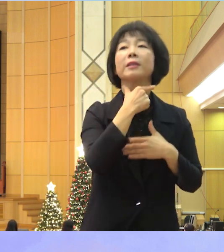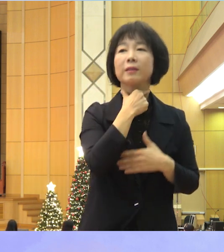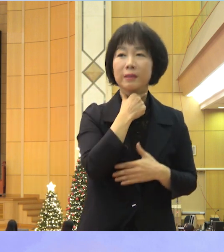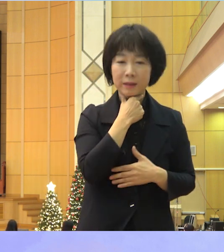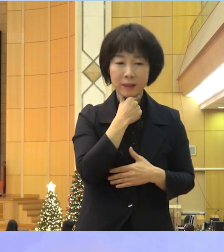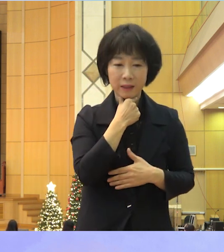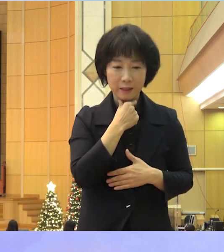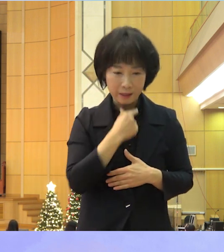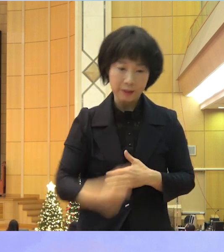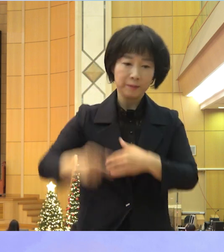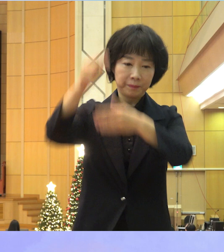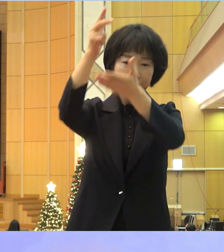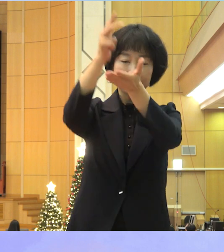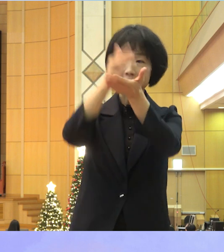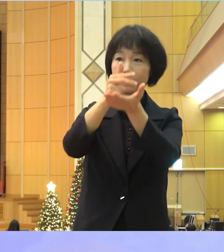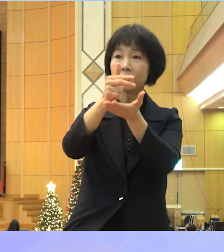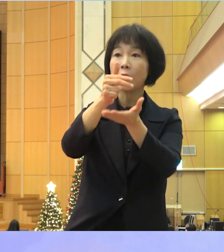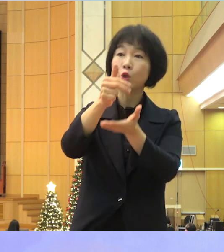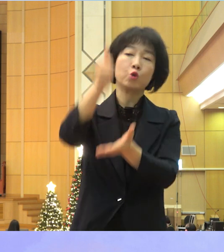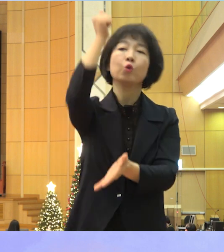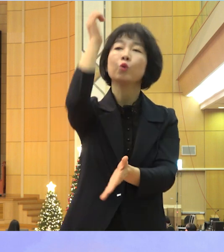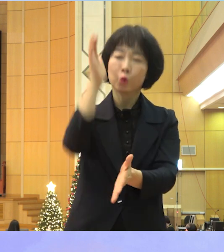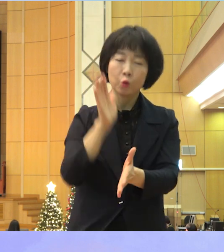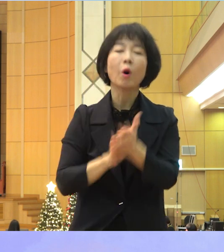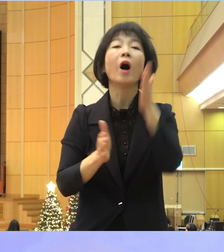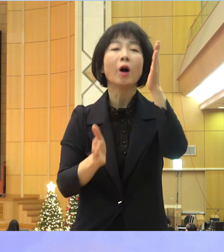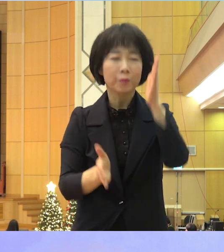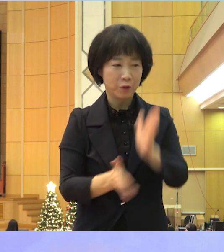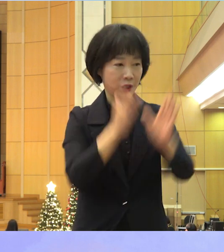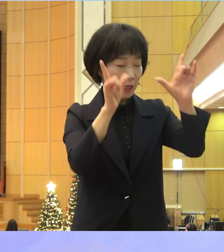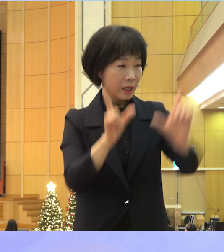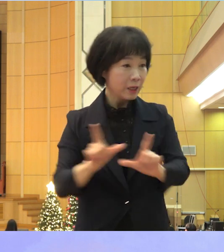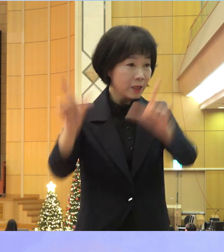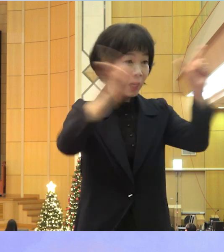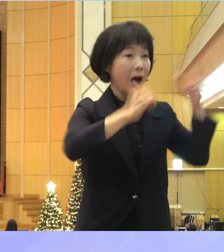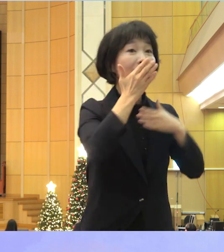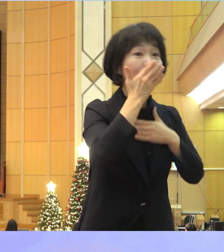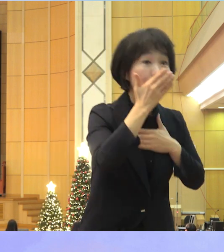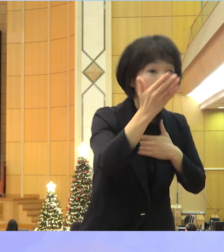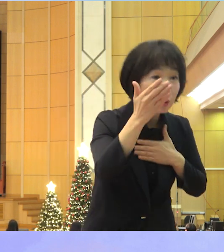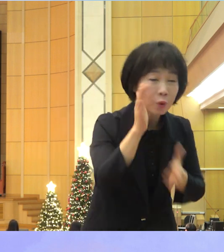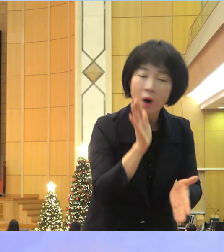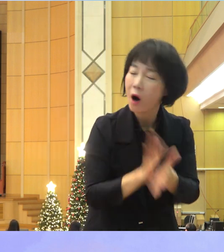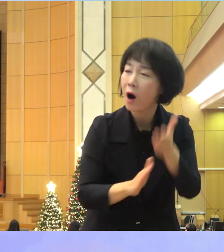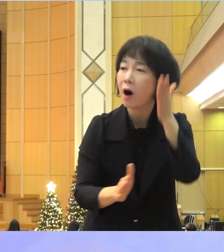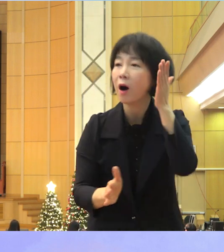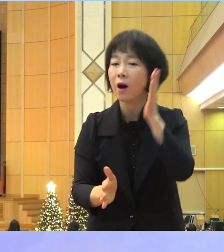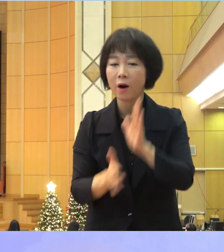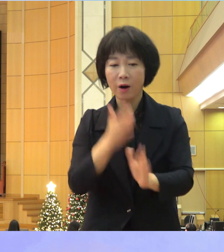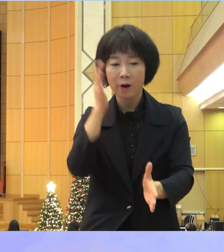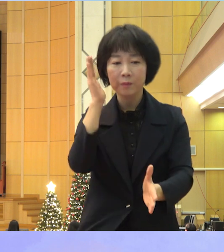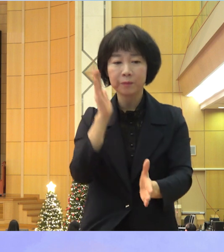지혜를 얻. 주 없이 살 수 없네. 주 없이 살 수